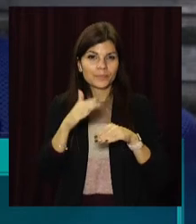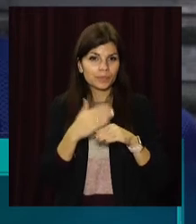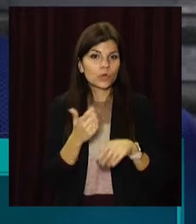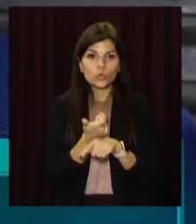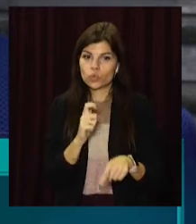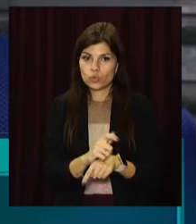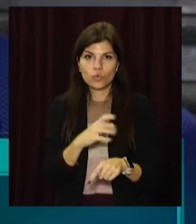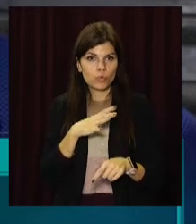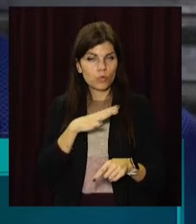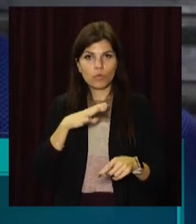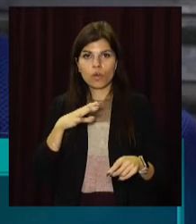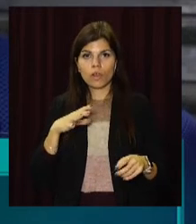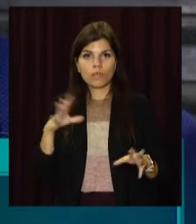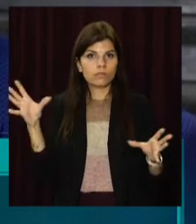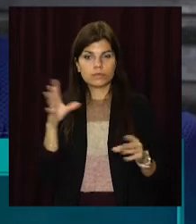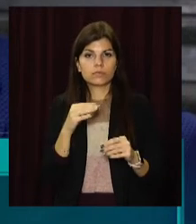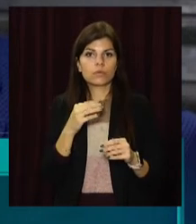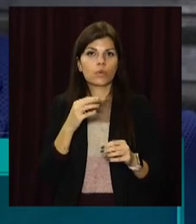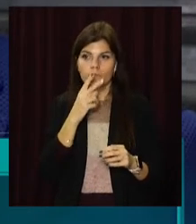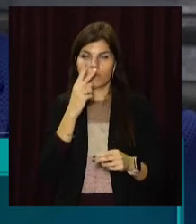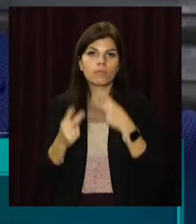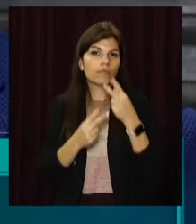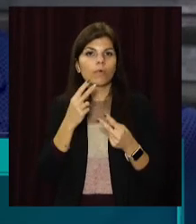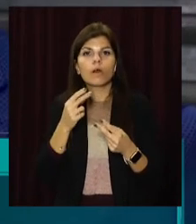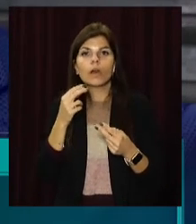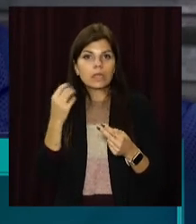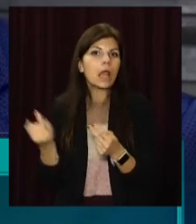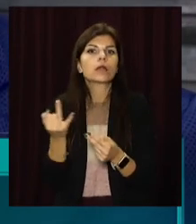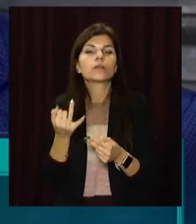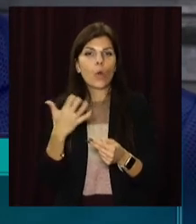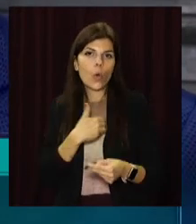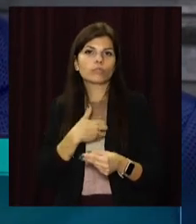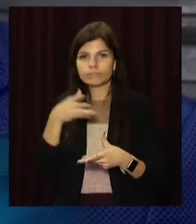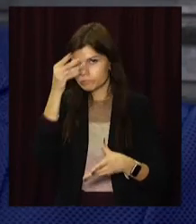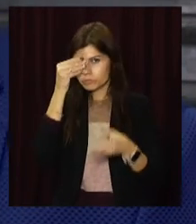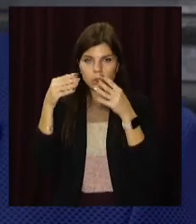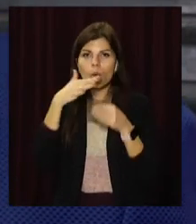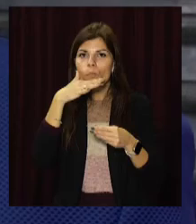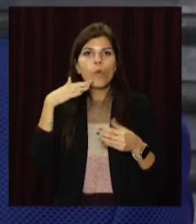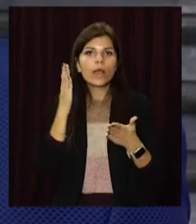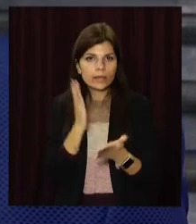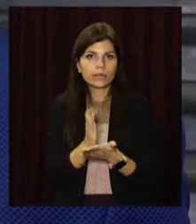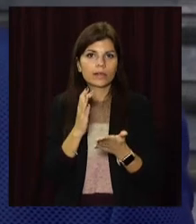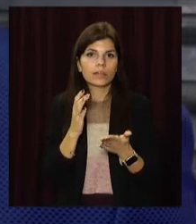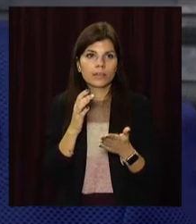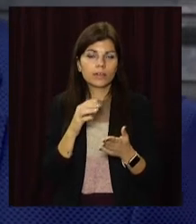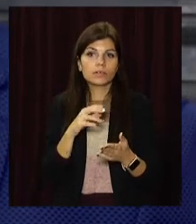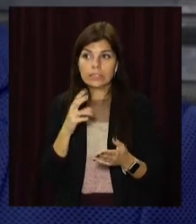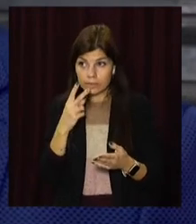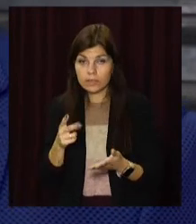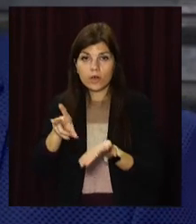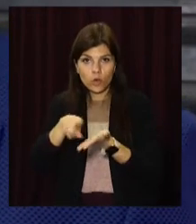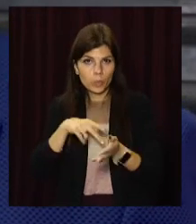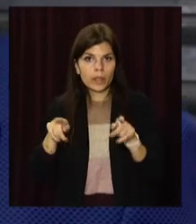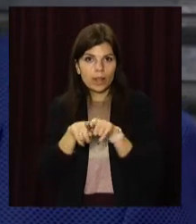Дуже така хвиля була потужна щодо обміну досвідом, тому що наразі багато громад впровадили цей сервіс, і